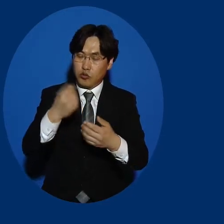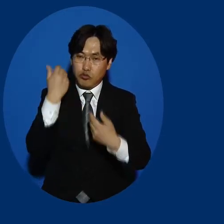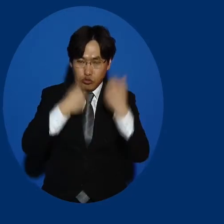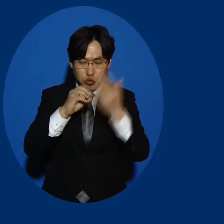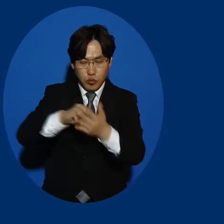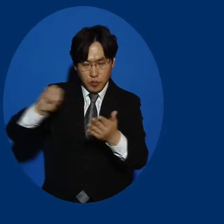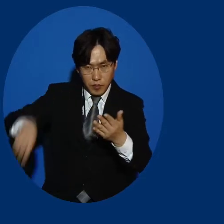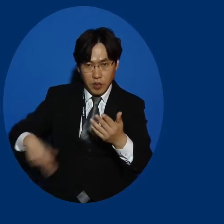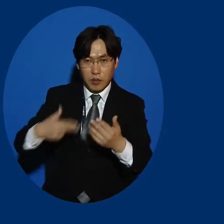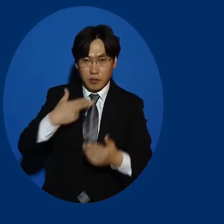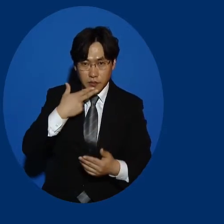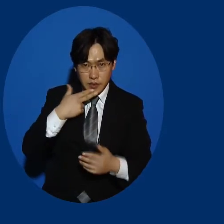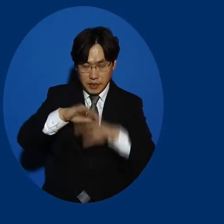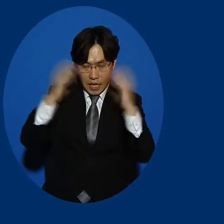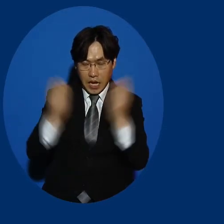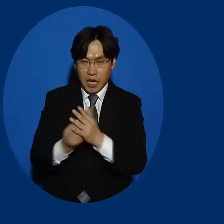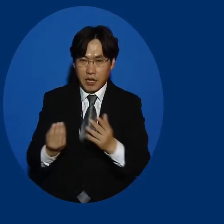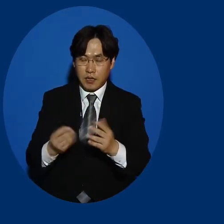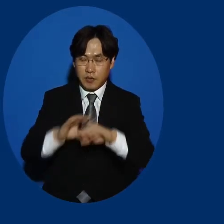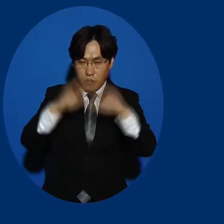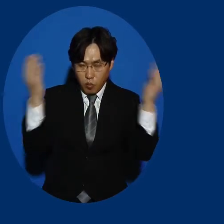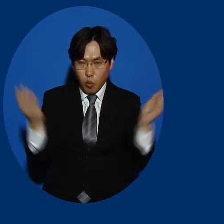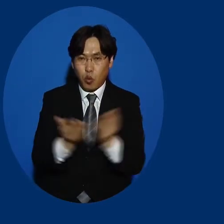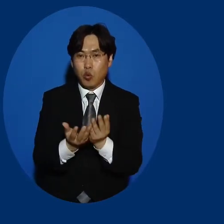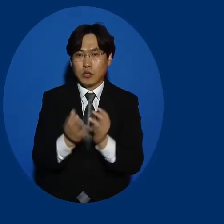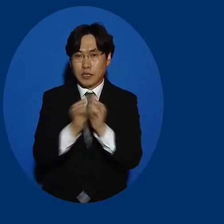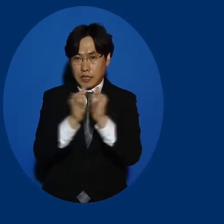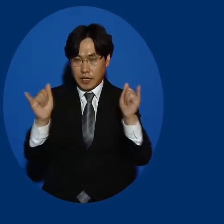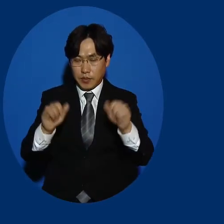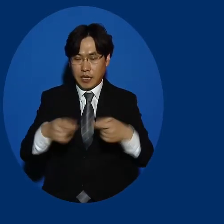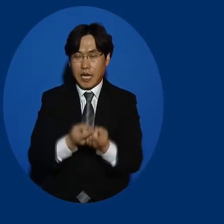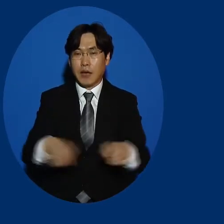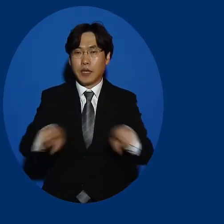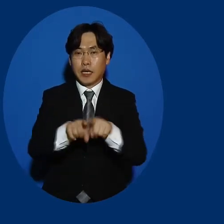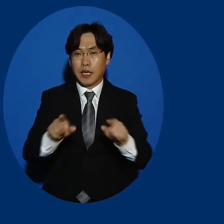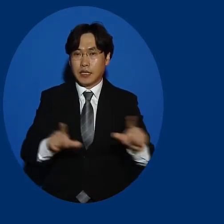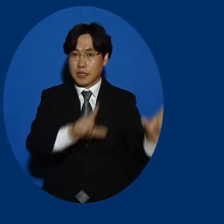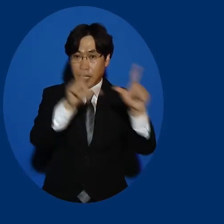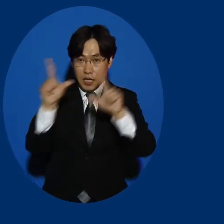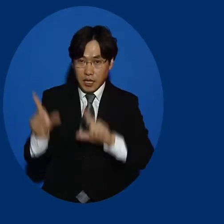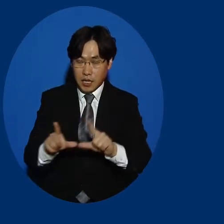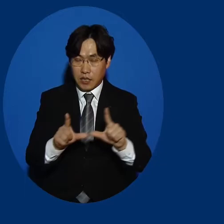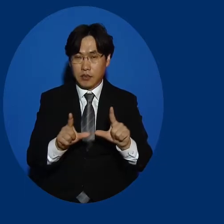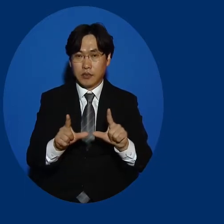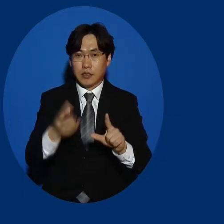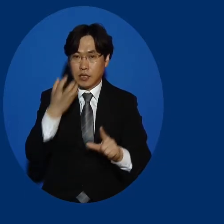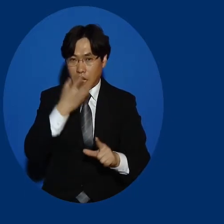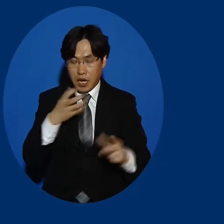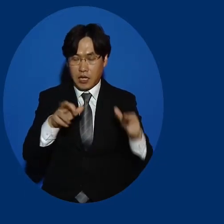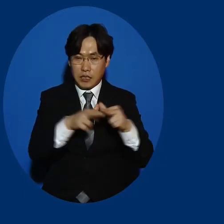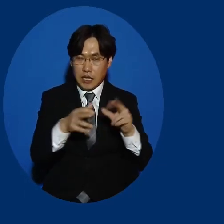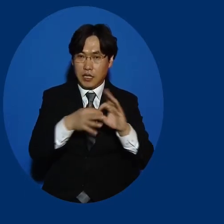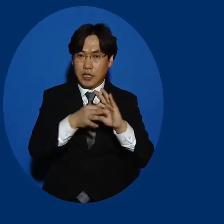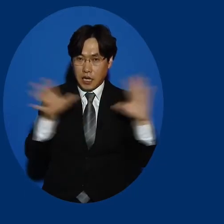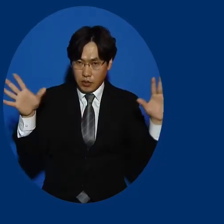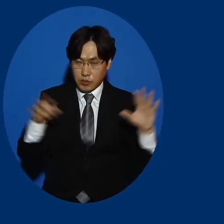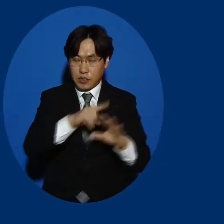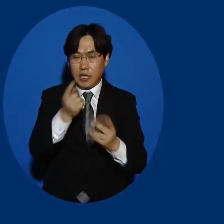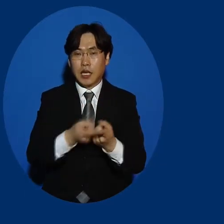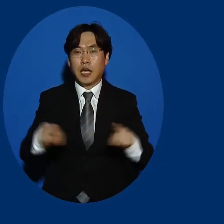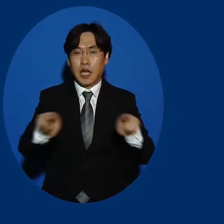세상, 진짜 함께 살아가는 그 공생 사회를 위해서 우리가 비장애, 장애에 상관없이 다